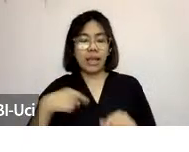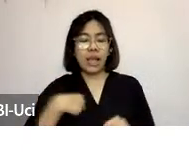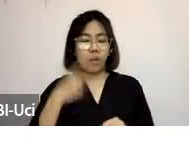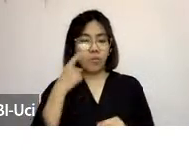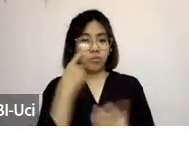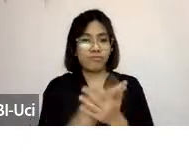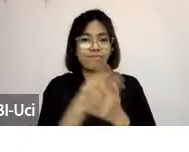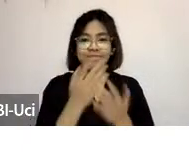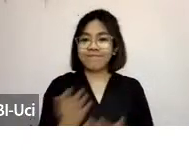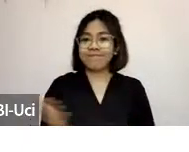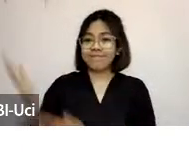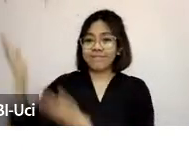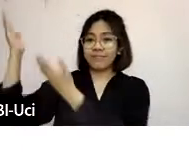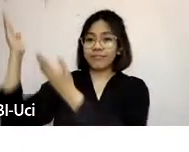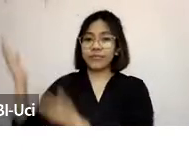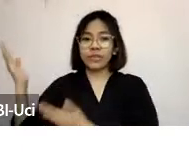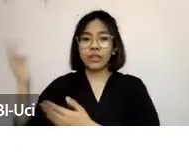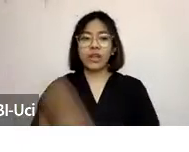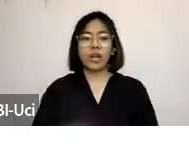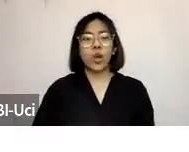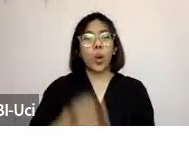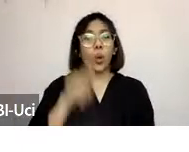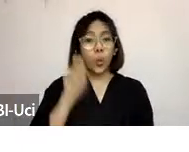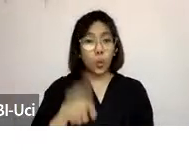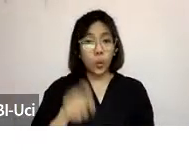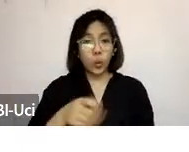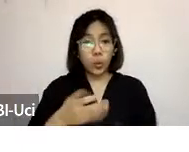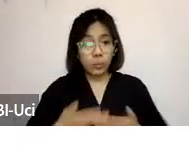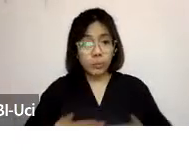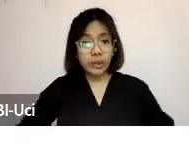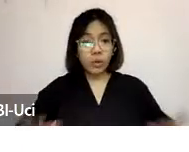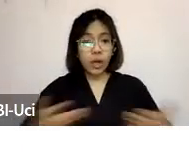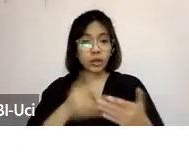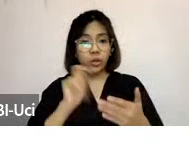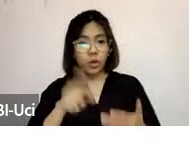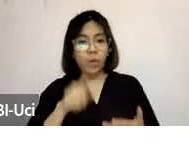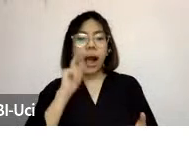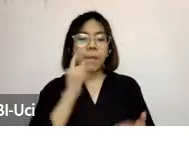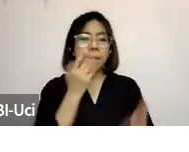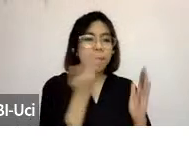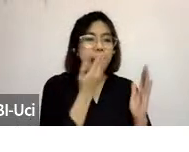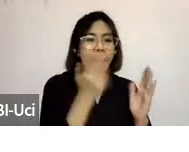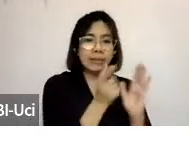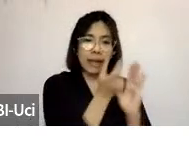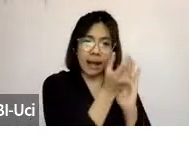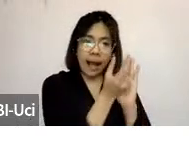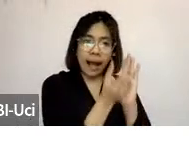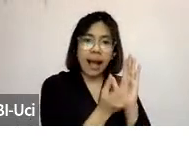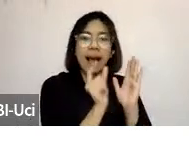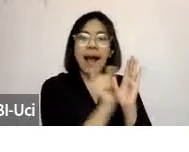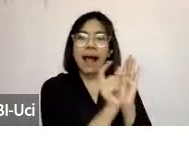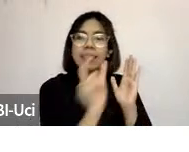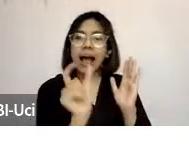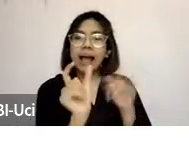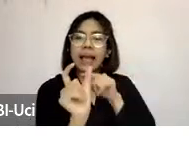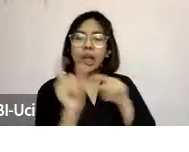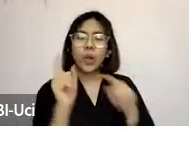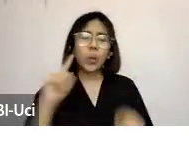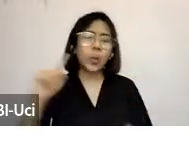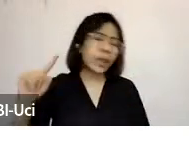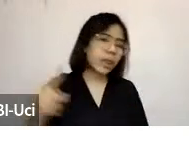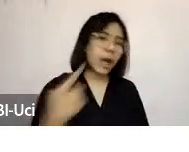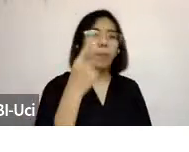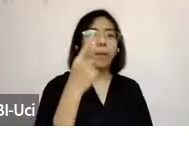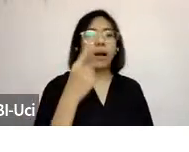dalam hukum bahas adalah yang utama itu dari merene reksodiputro untuk mengingatkan mahasiswa